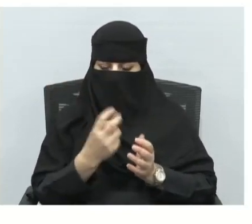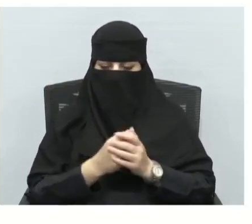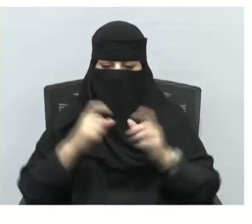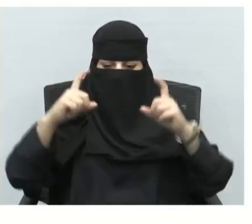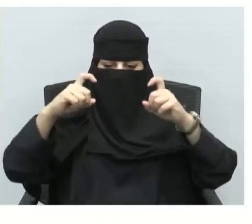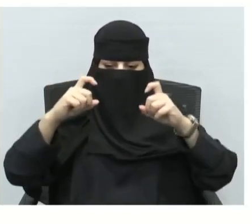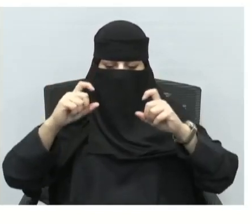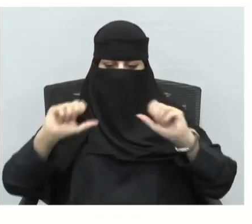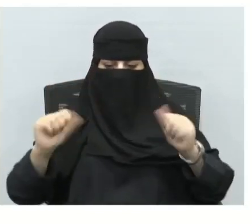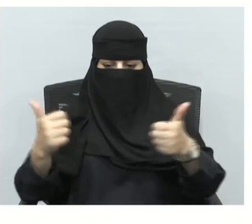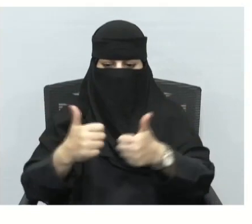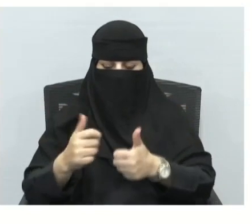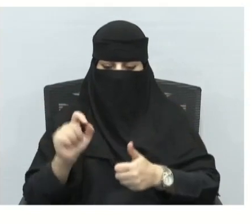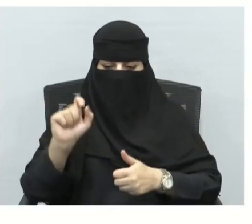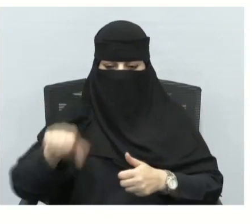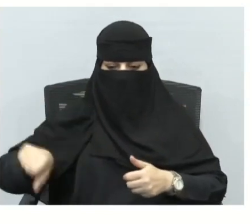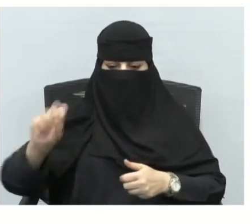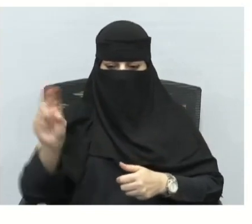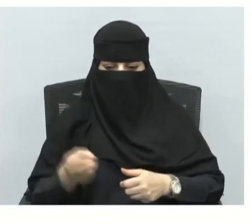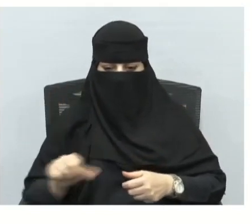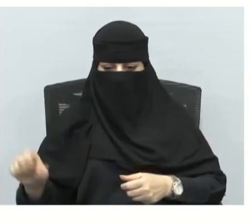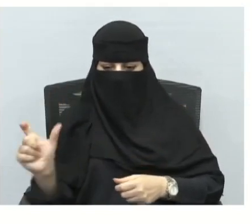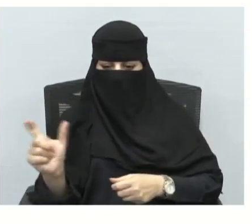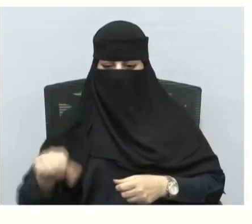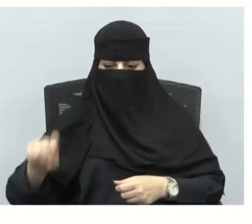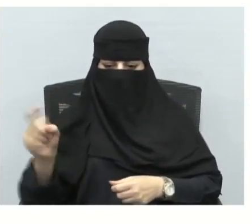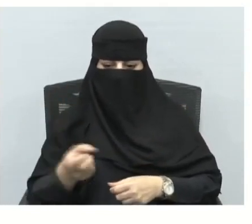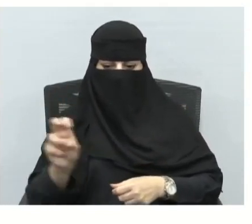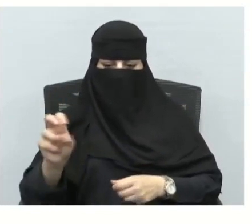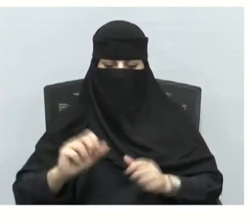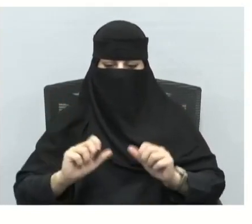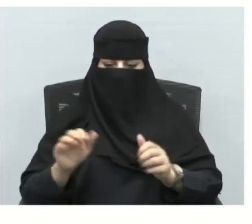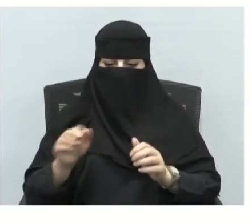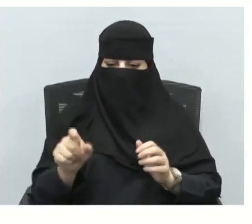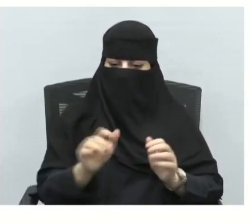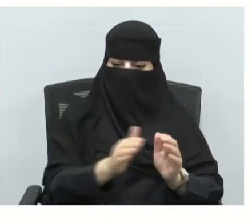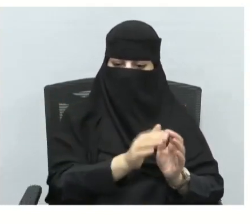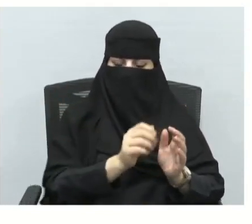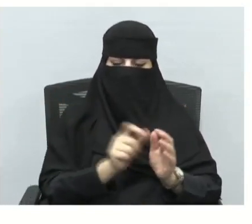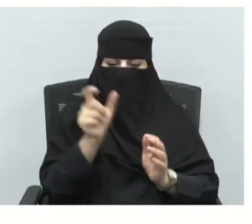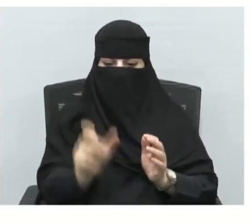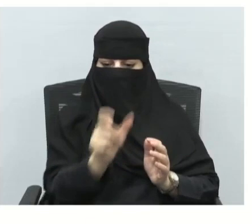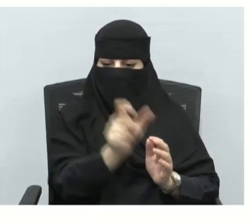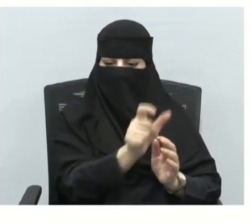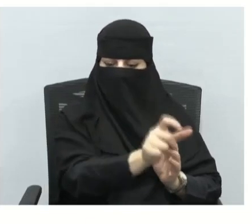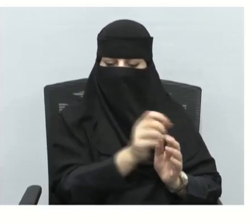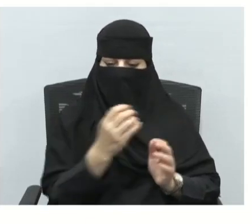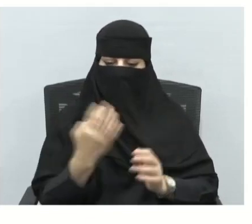اسره فواز ونوره وافراد هذه الاسره المكونه من خمسه